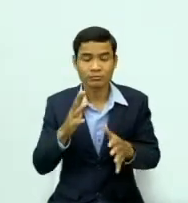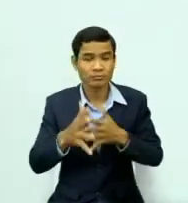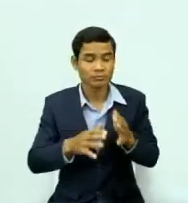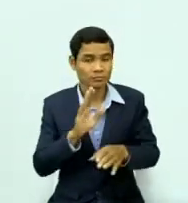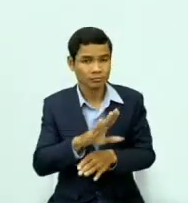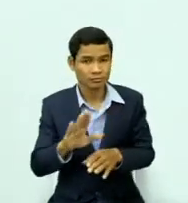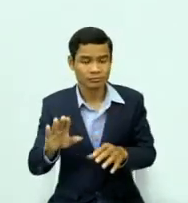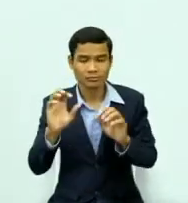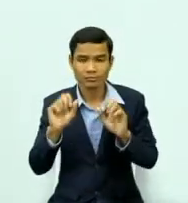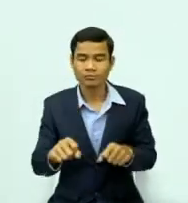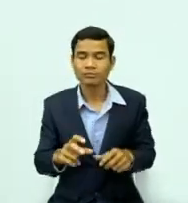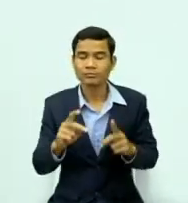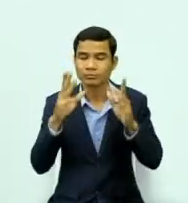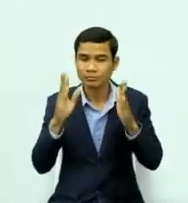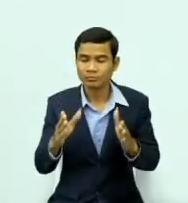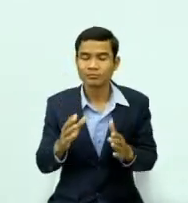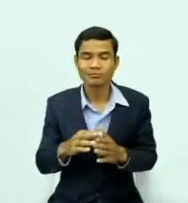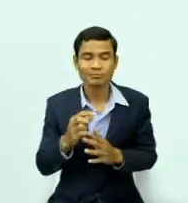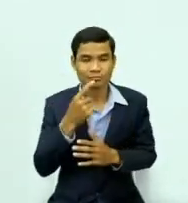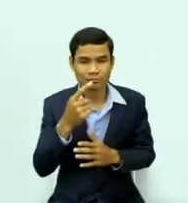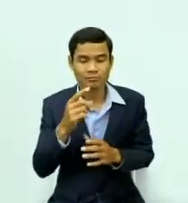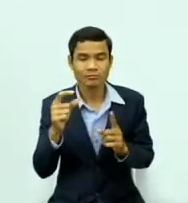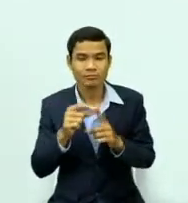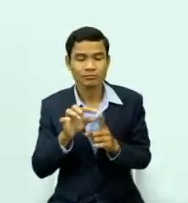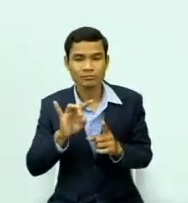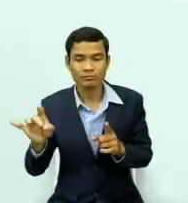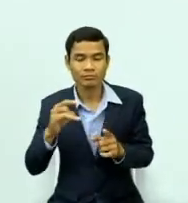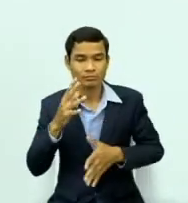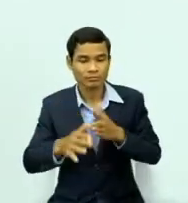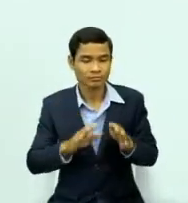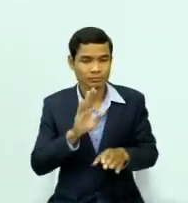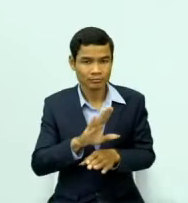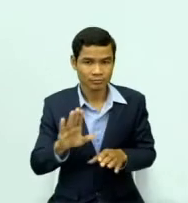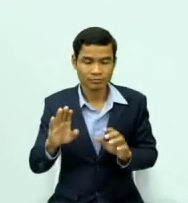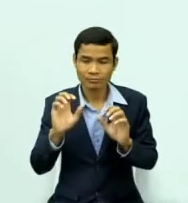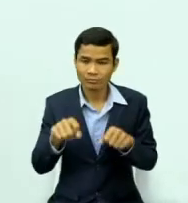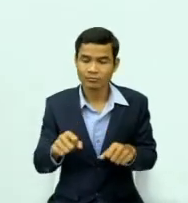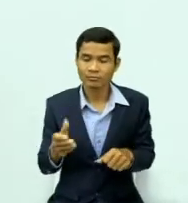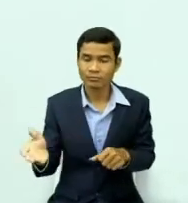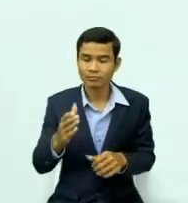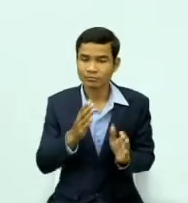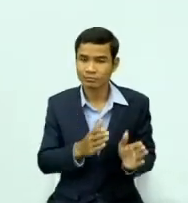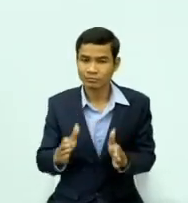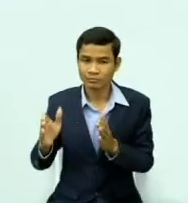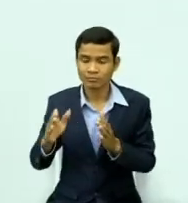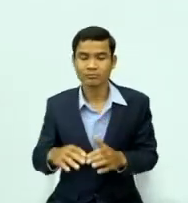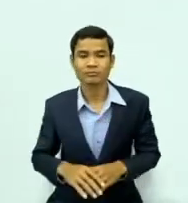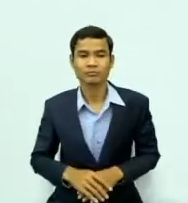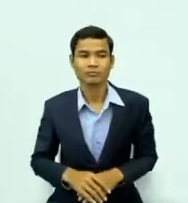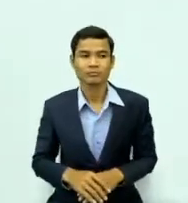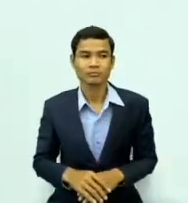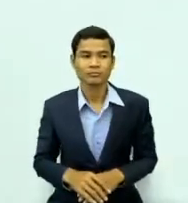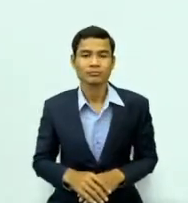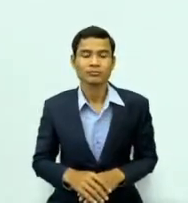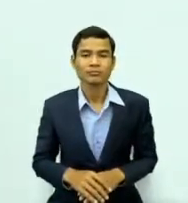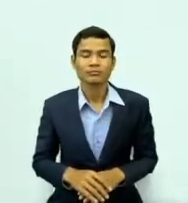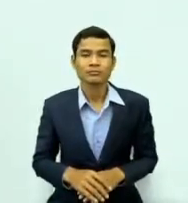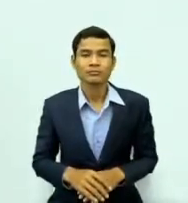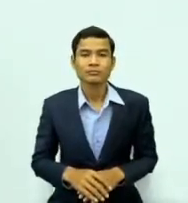ai nhạc cổ nâng chà hai ướp chiêng là bệ con thuê được luôn ai tỏ con tìm ná